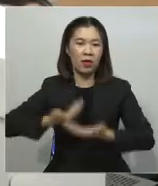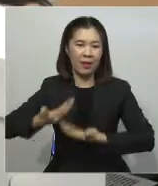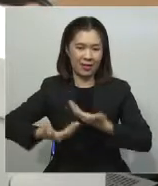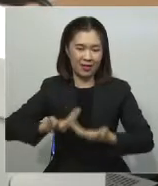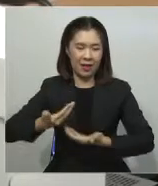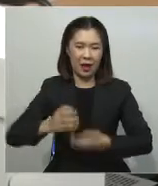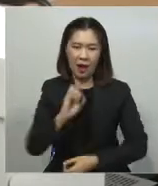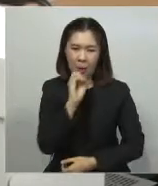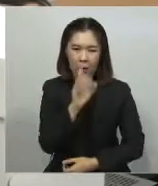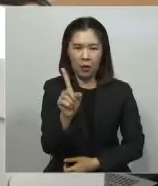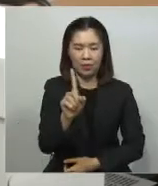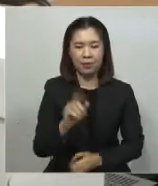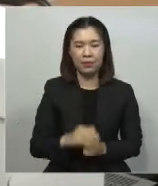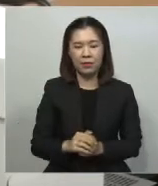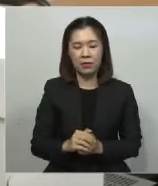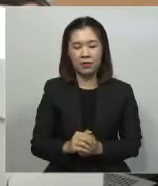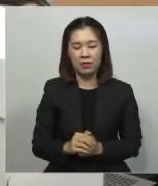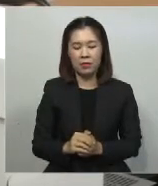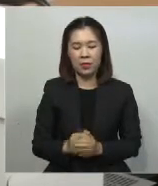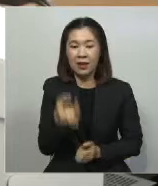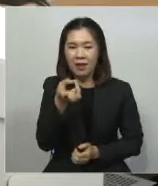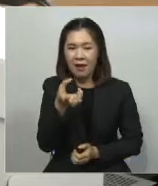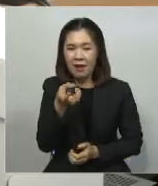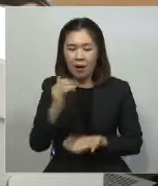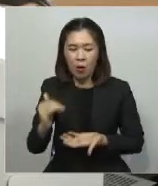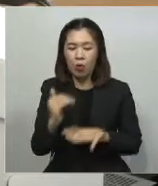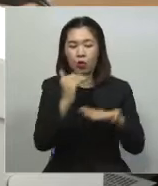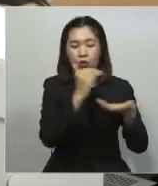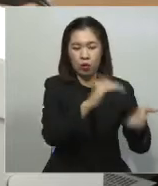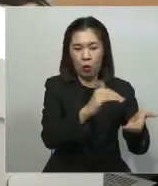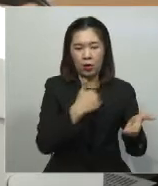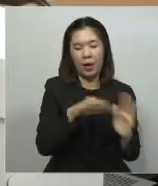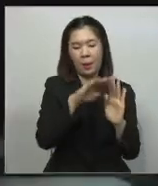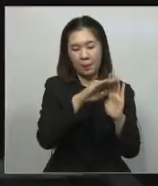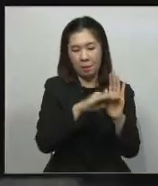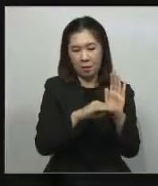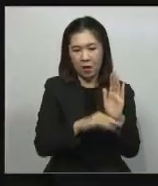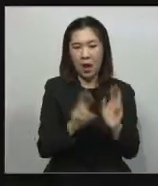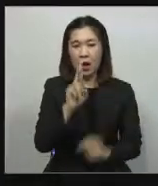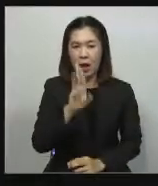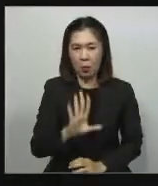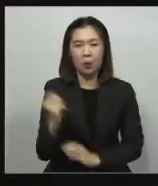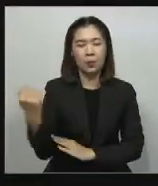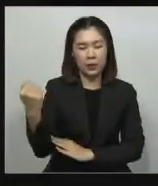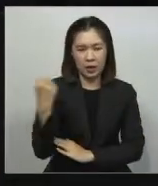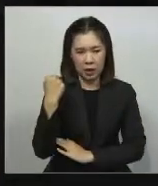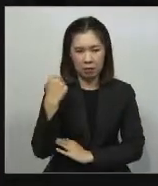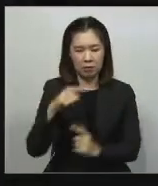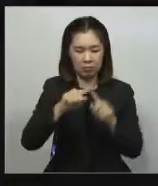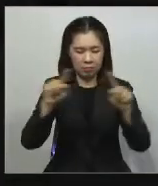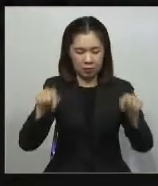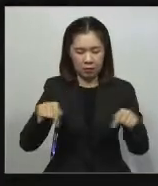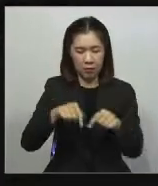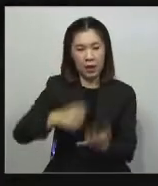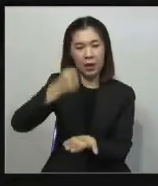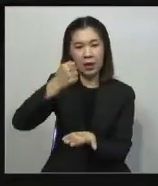างประเทศค่ะที่ยืนยันว่าการส่งออกข้าวหอมมะลิมีระบบการตรวจสอบที่เข้มงวดเป็นอย่างมากเพื่อขอรับใบรับรองมา